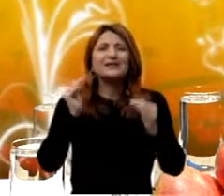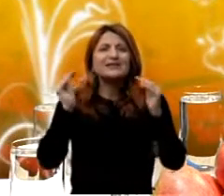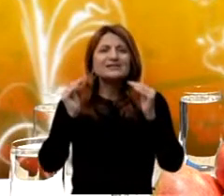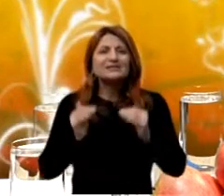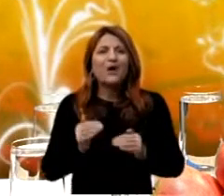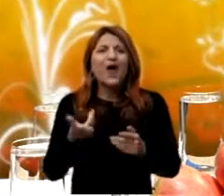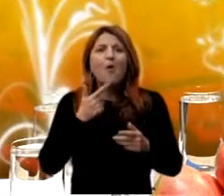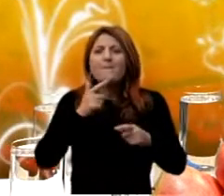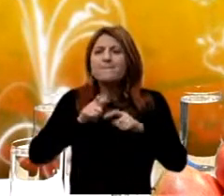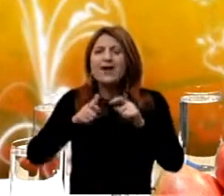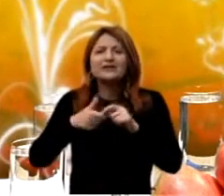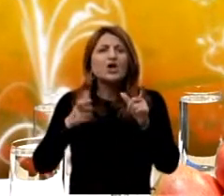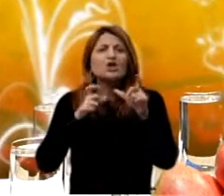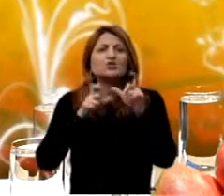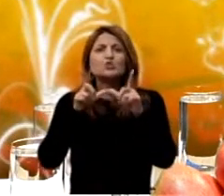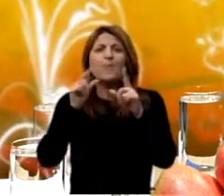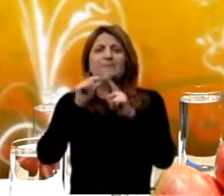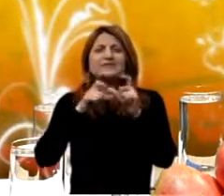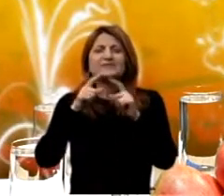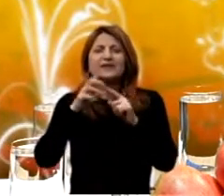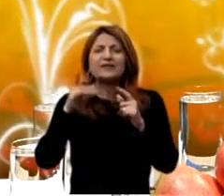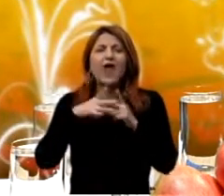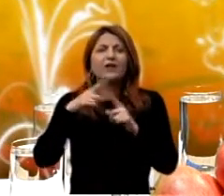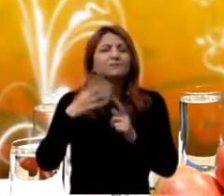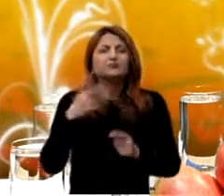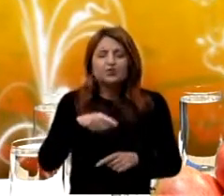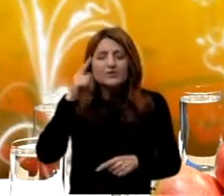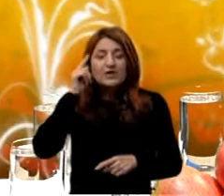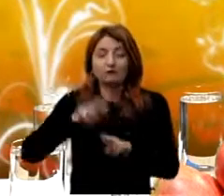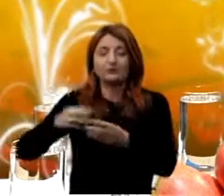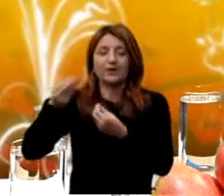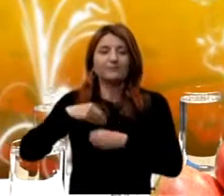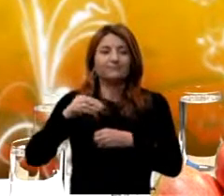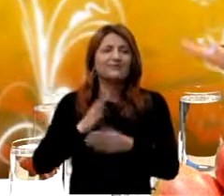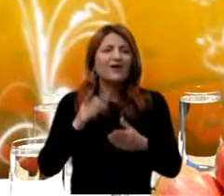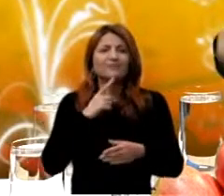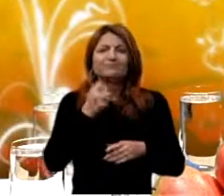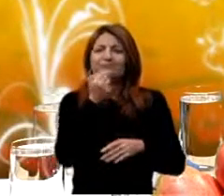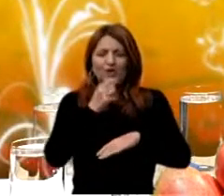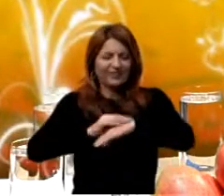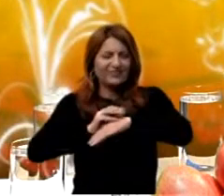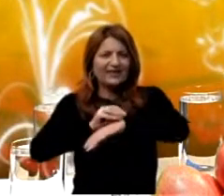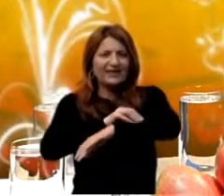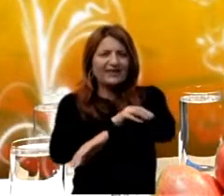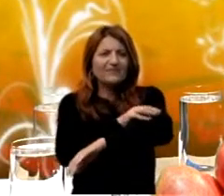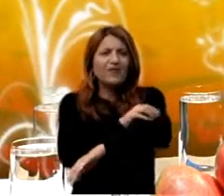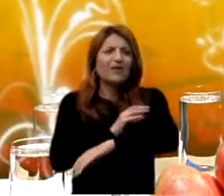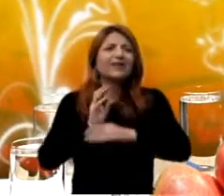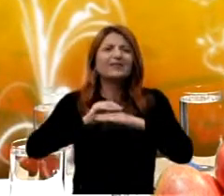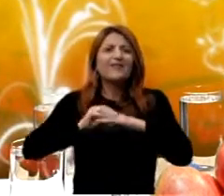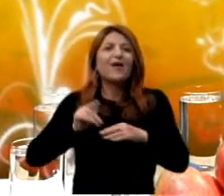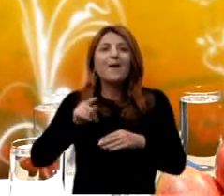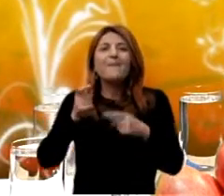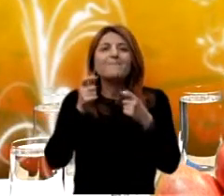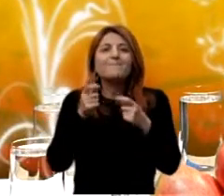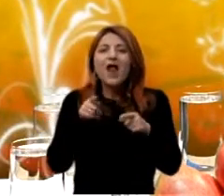materijalnog supstrata. To ćete mi vi objasniti što je i našim gledateljima. Gotovo svako tkivo, u stvari, evo to je objašnjenje, svako tkivo